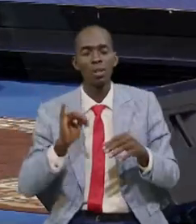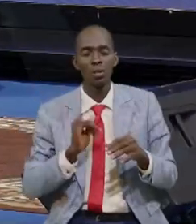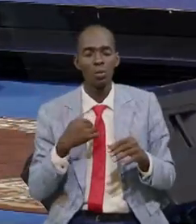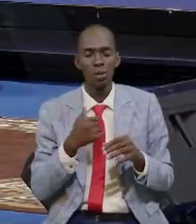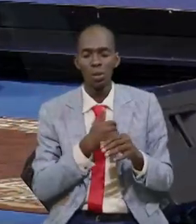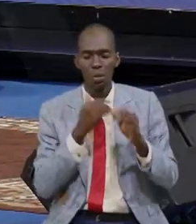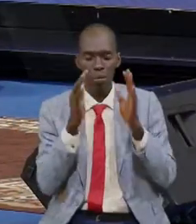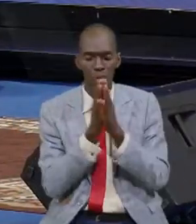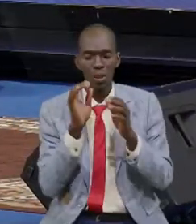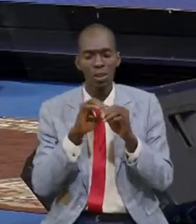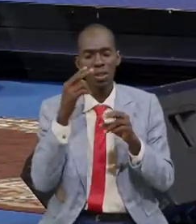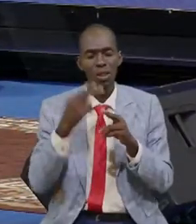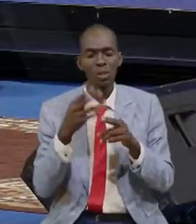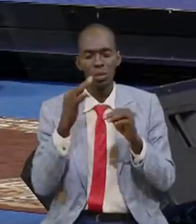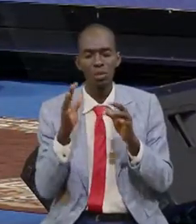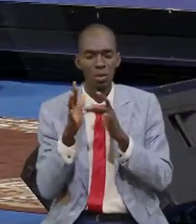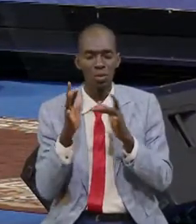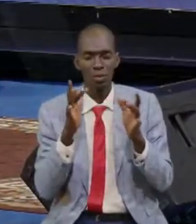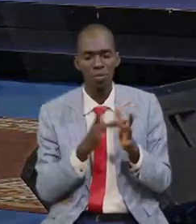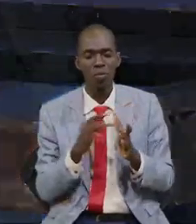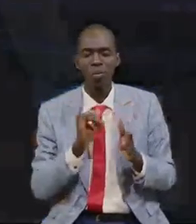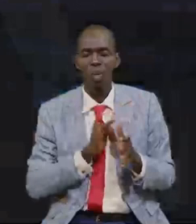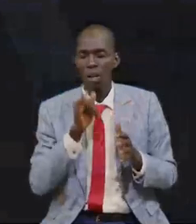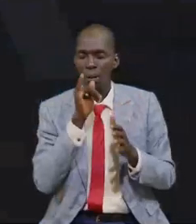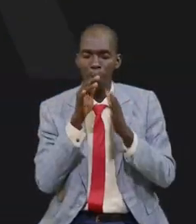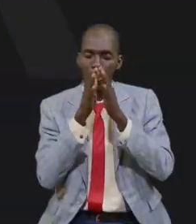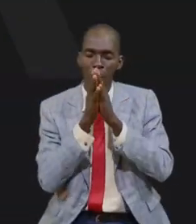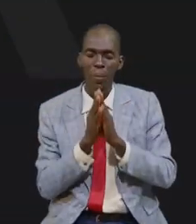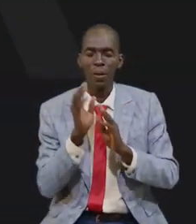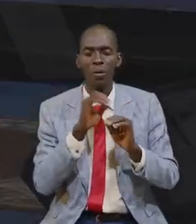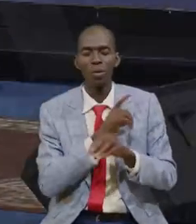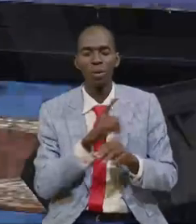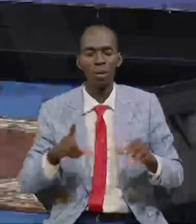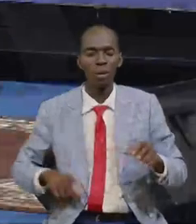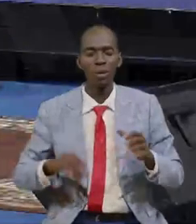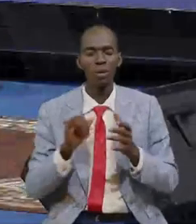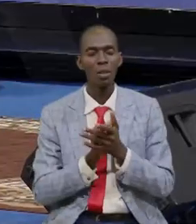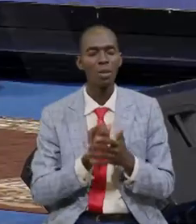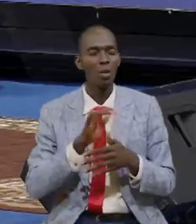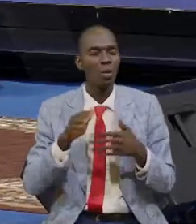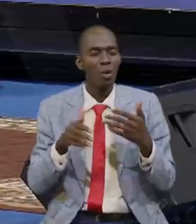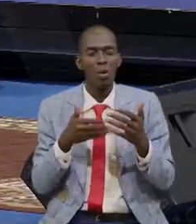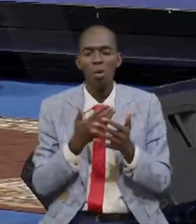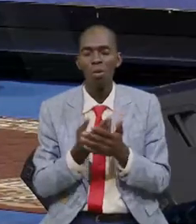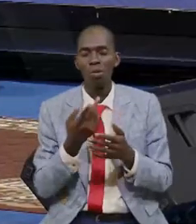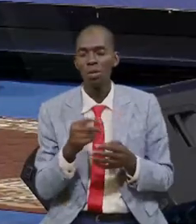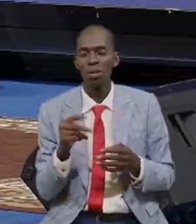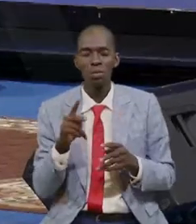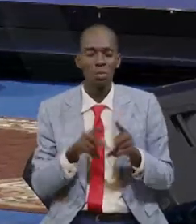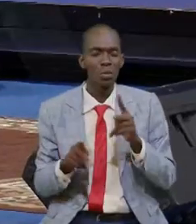prions au nom de Jésus. Je demande, Seigneur, que tous ces gens qui se sont